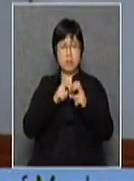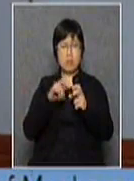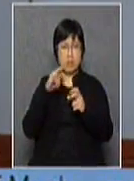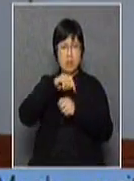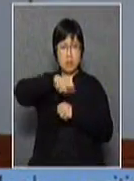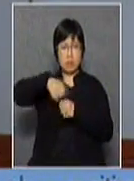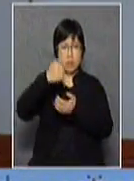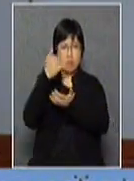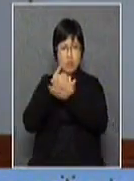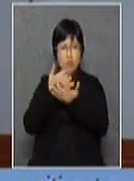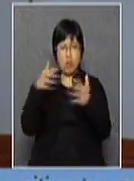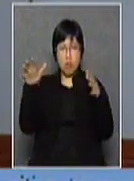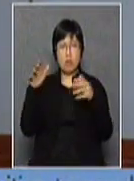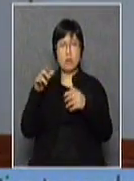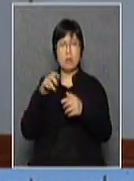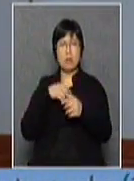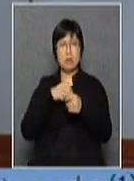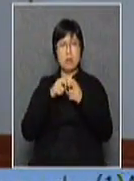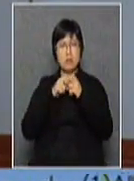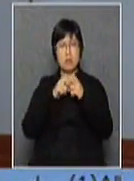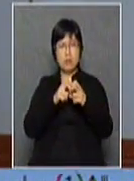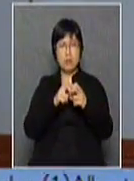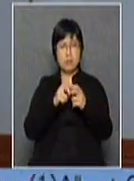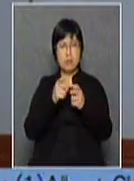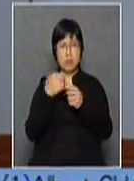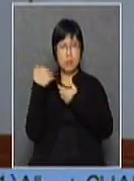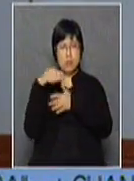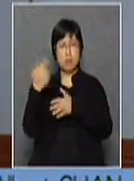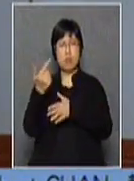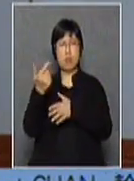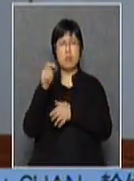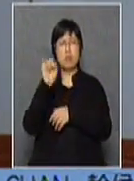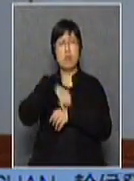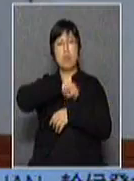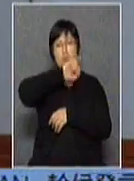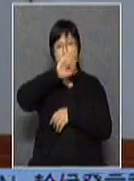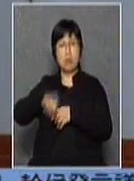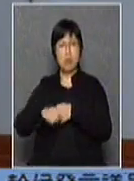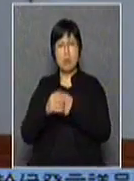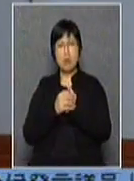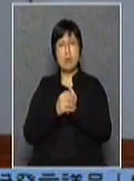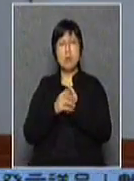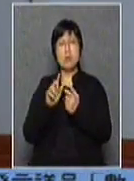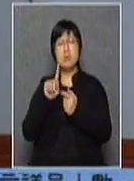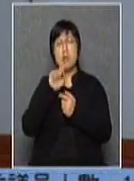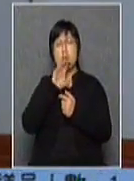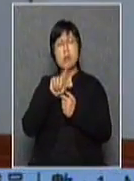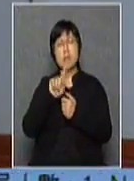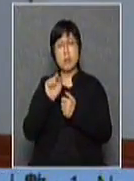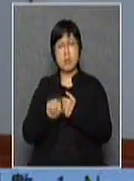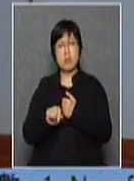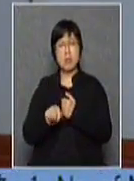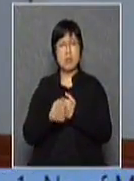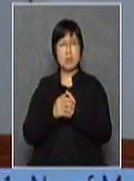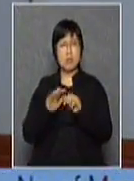嘅載客量越多，而嗰個機鐵咧嘅客運量越多，又是錯的。 我只可以咁講啊，就係話呢啲